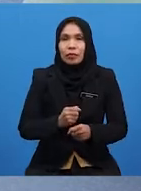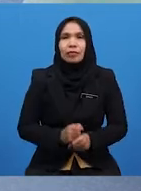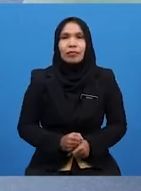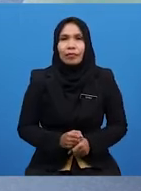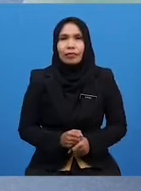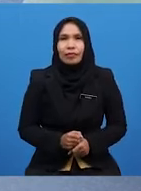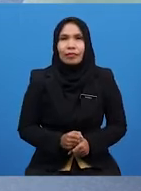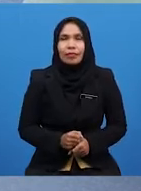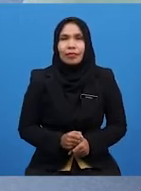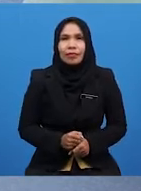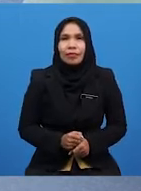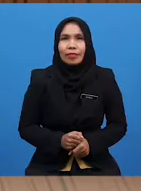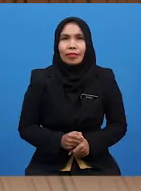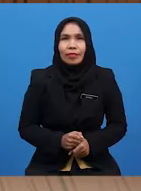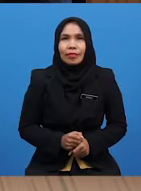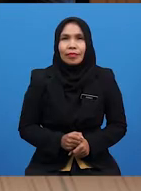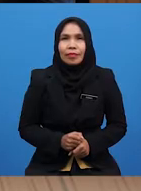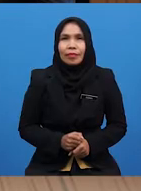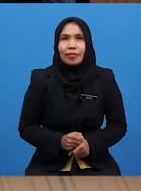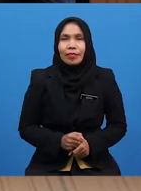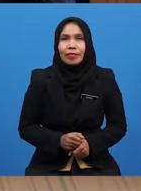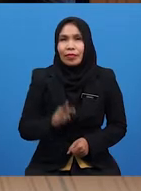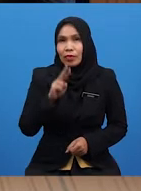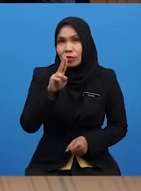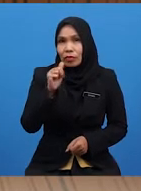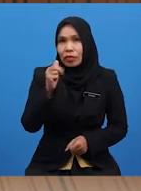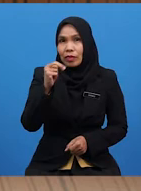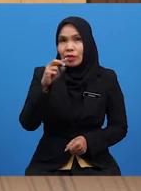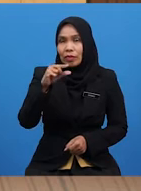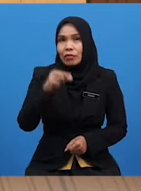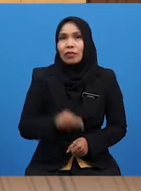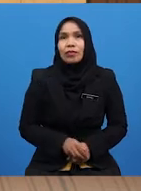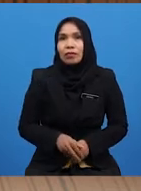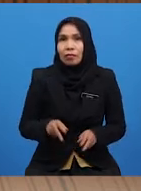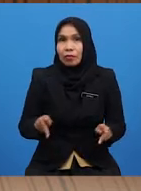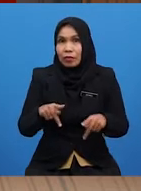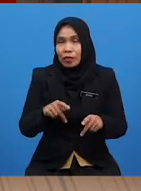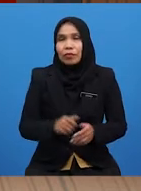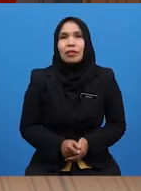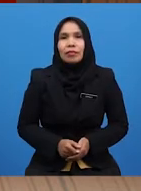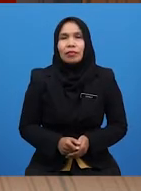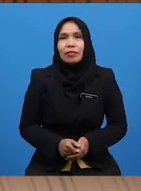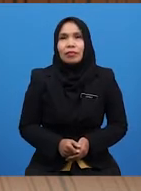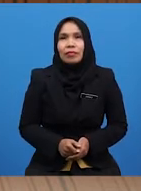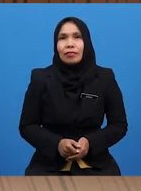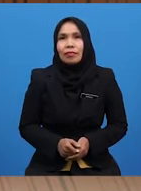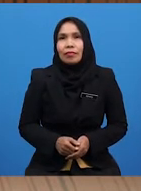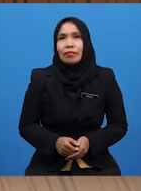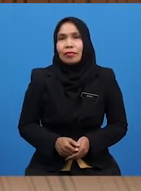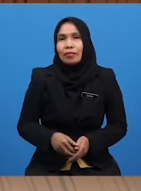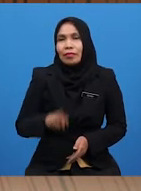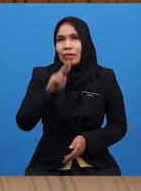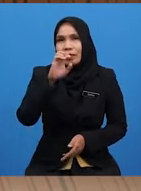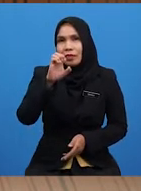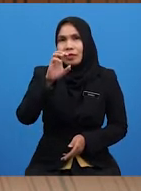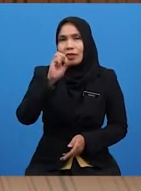antaranya ialah ruang pejabat restoran bilik pameran ruang legal